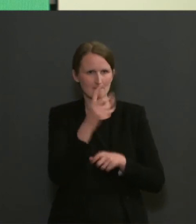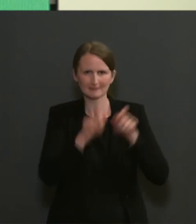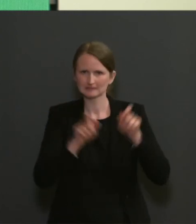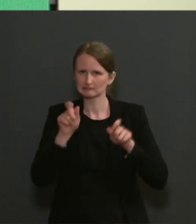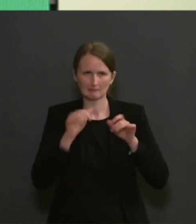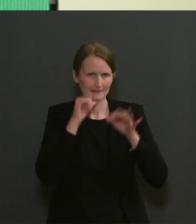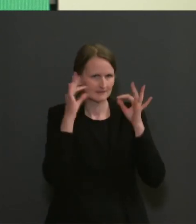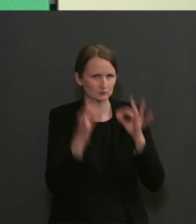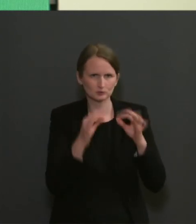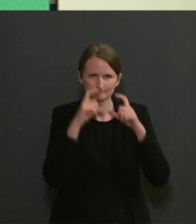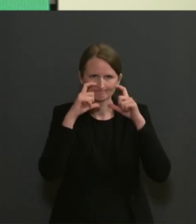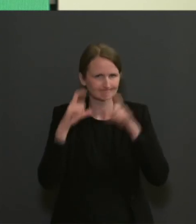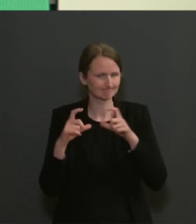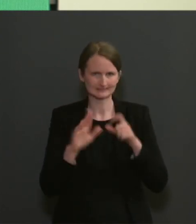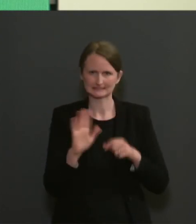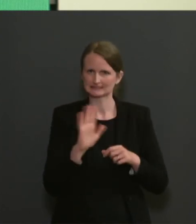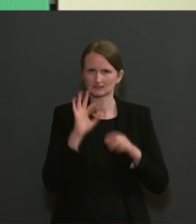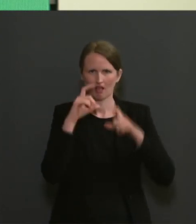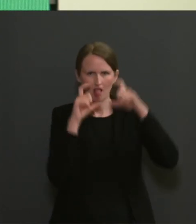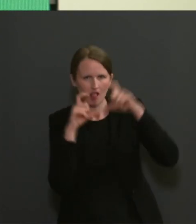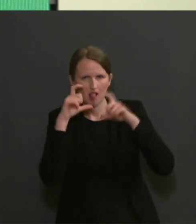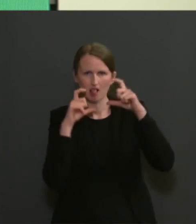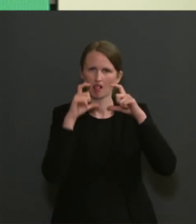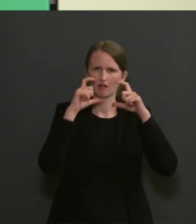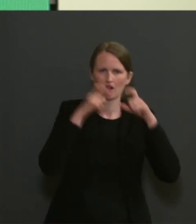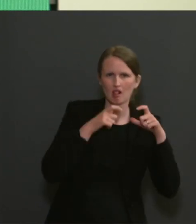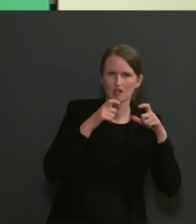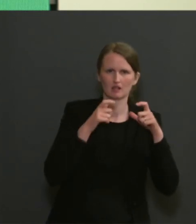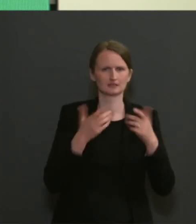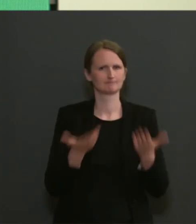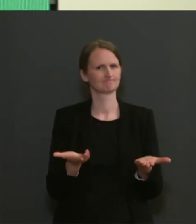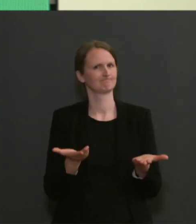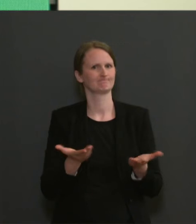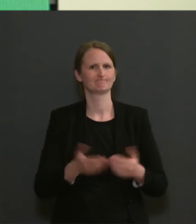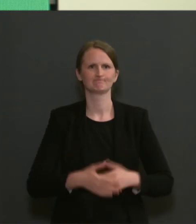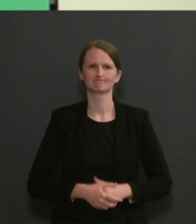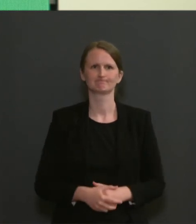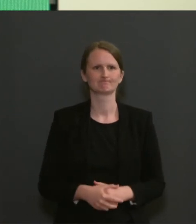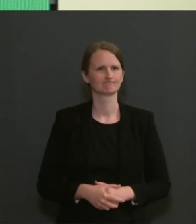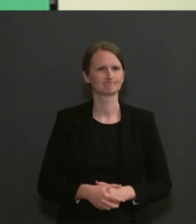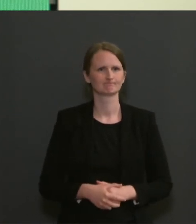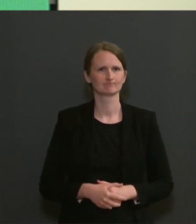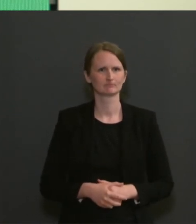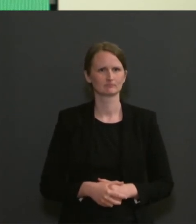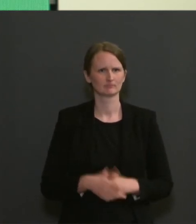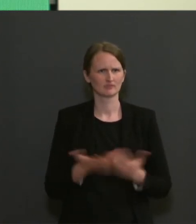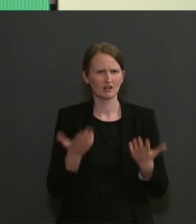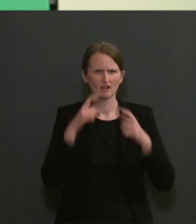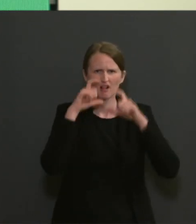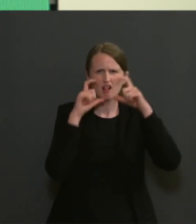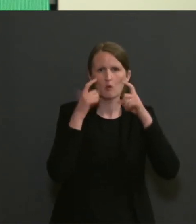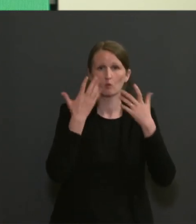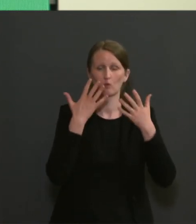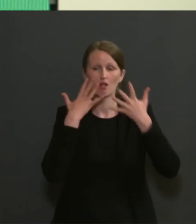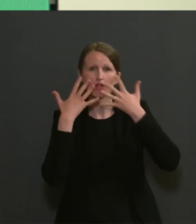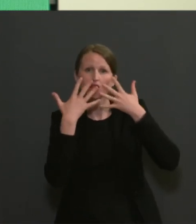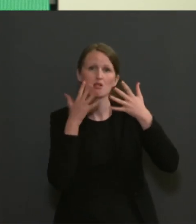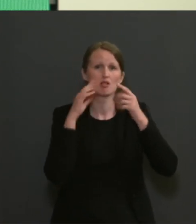nombre certain de personnes. Les mettre mal, les manipuler de manière inadéquate, les rend d'une